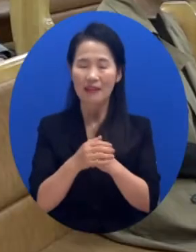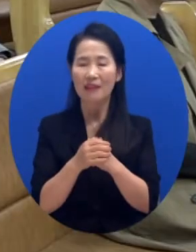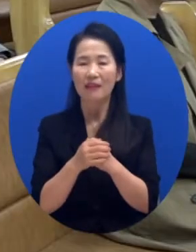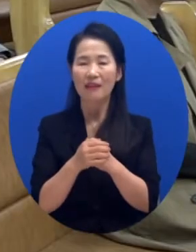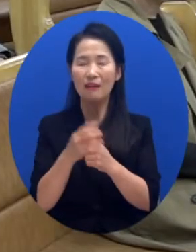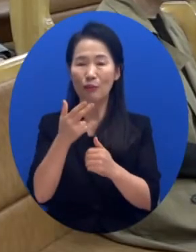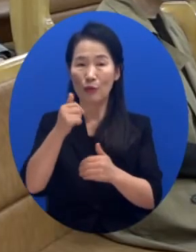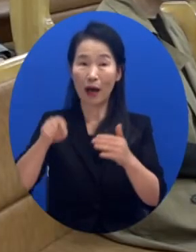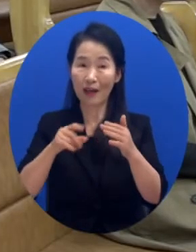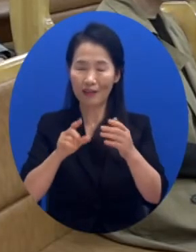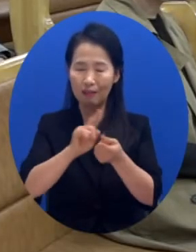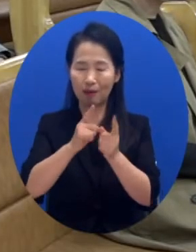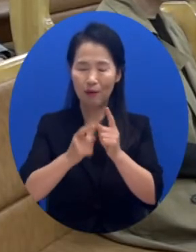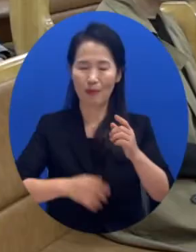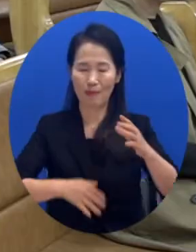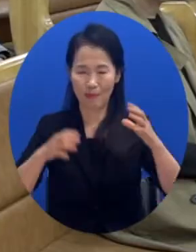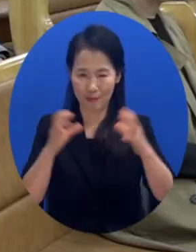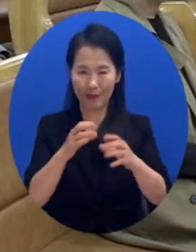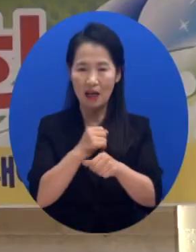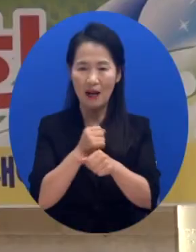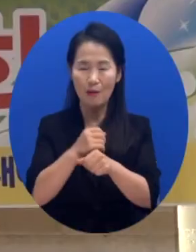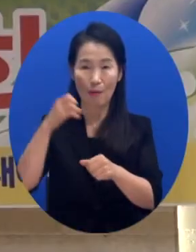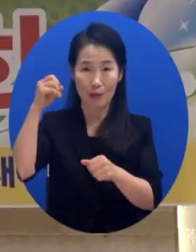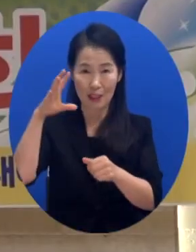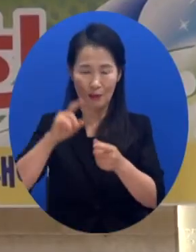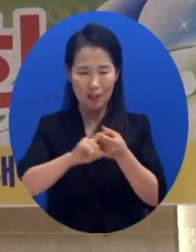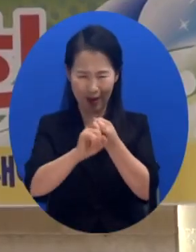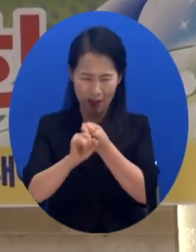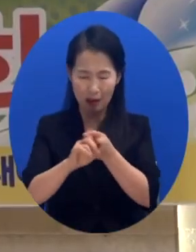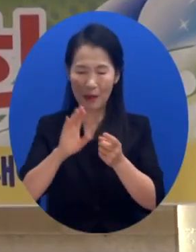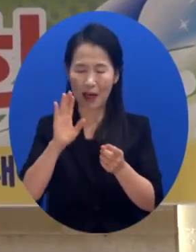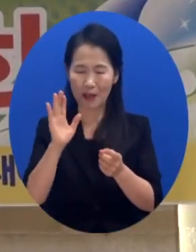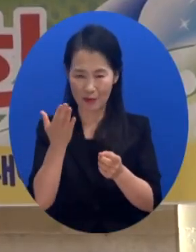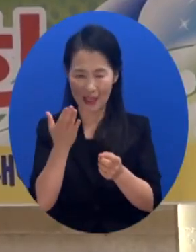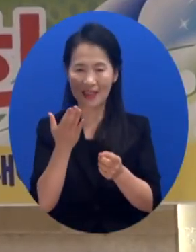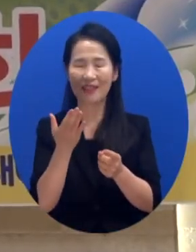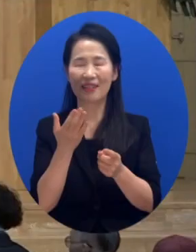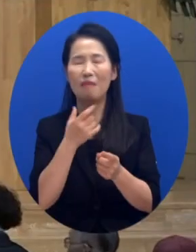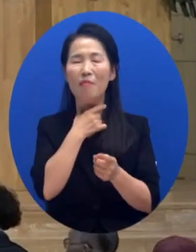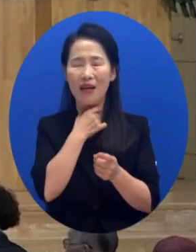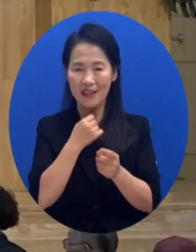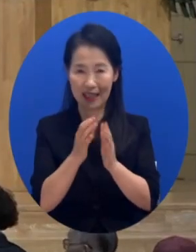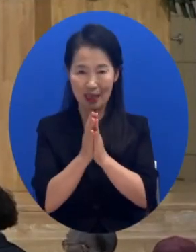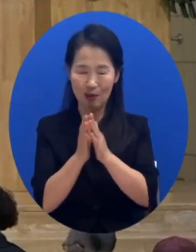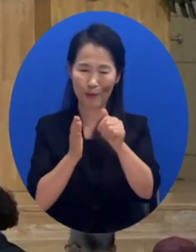서로 당 역학 5 빛으로 연합하는 1 회개가 되도록 많은 기도를 부탁한다 고 말했습니다